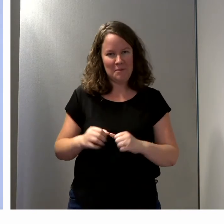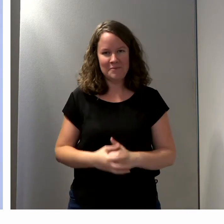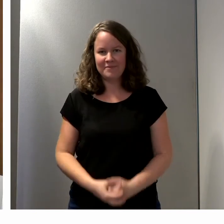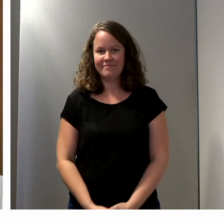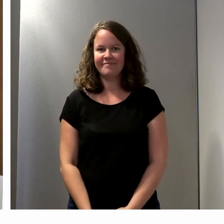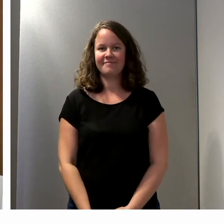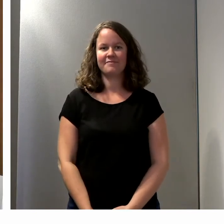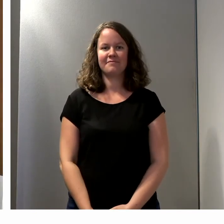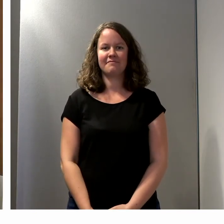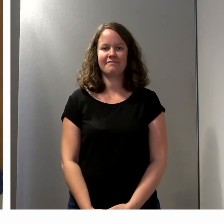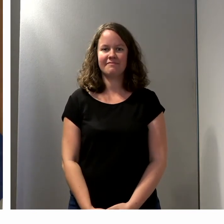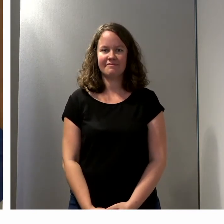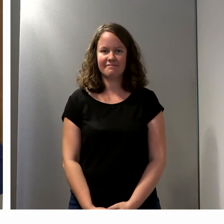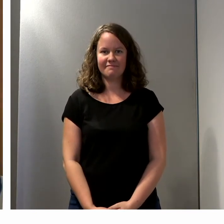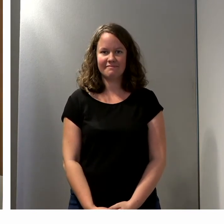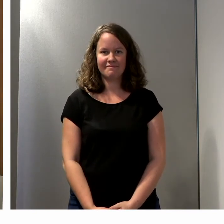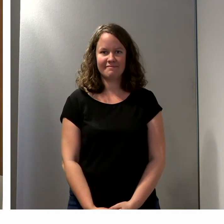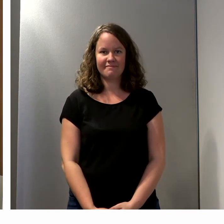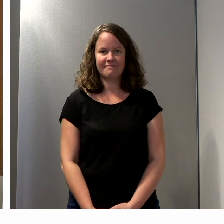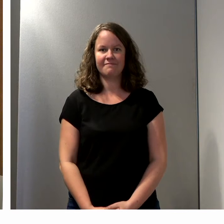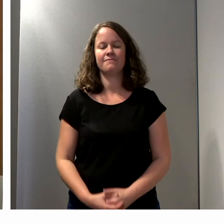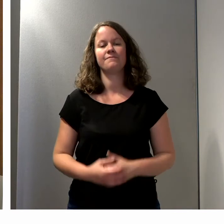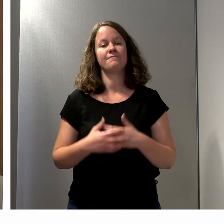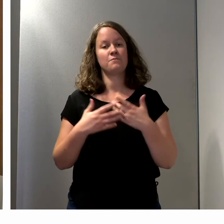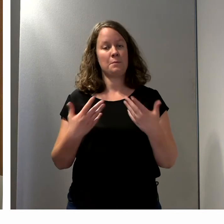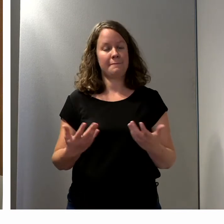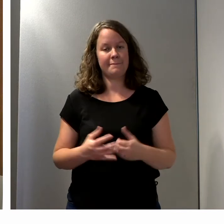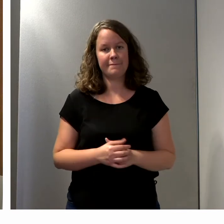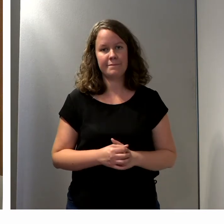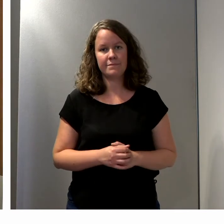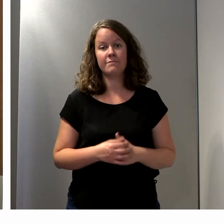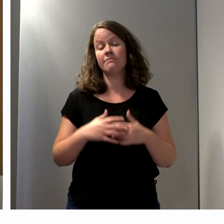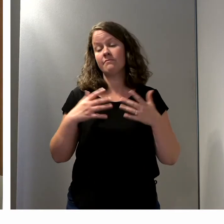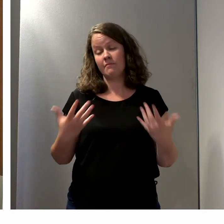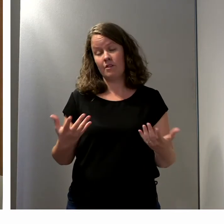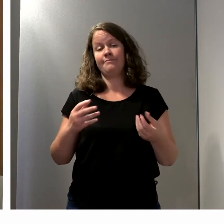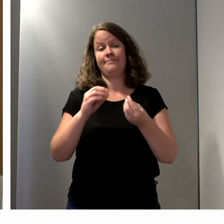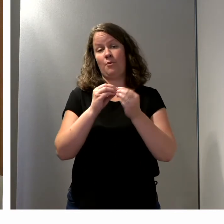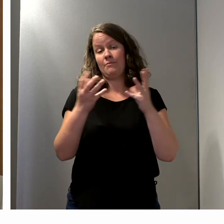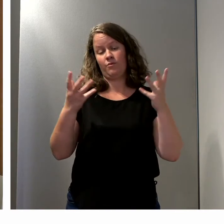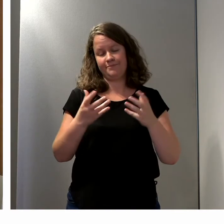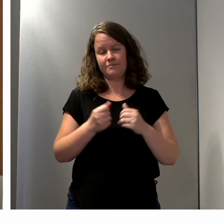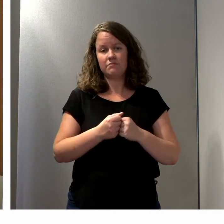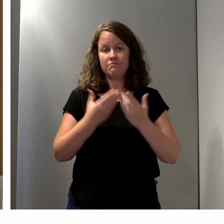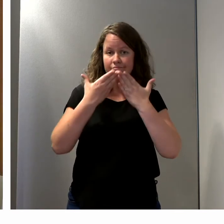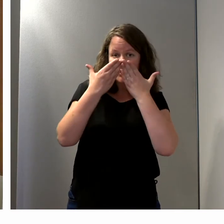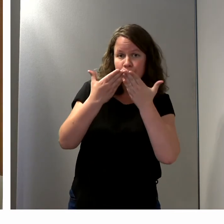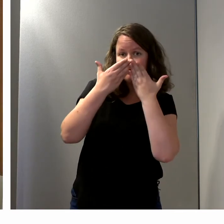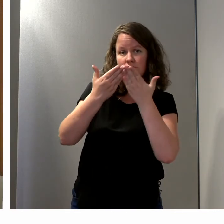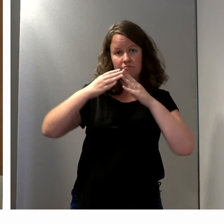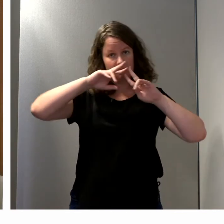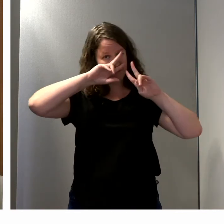bien. La problématique, elle est partagée avec les chiffres qu'on tente d'avoir sur la